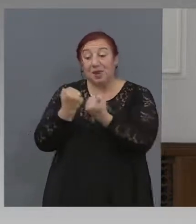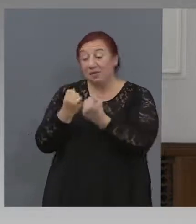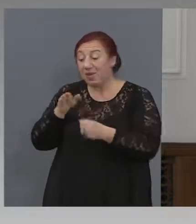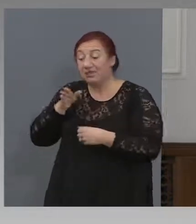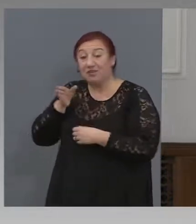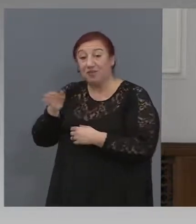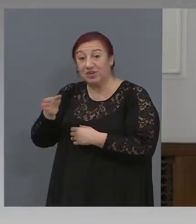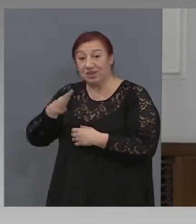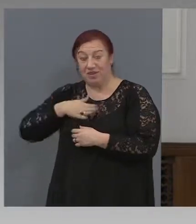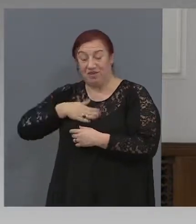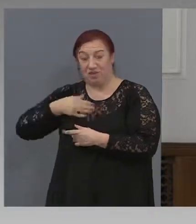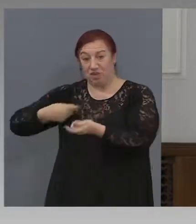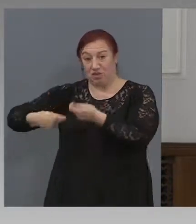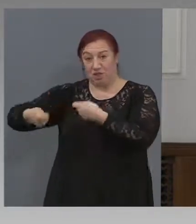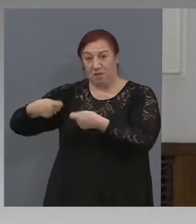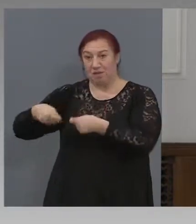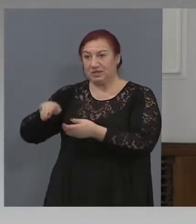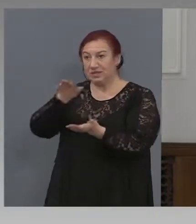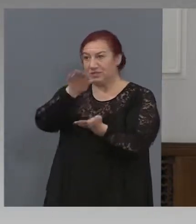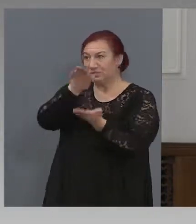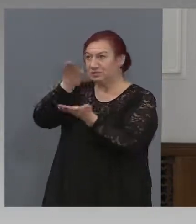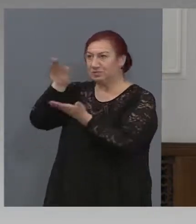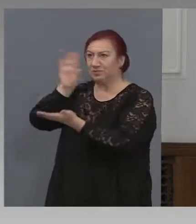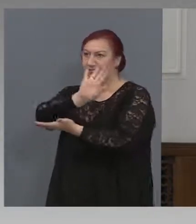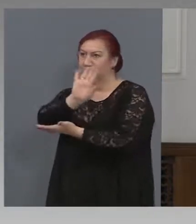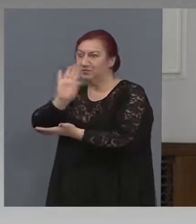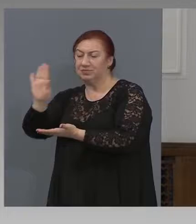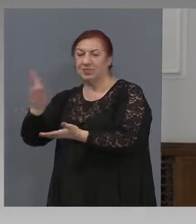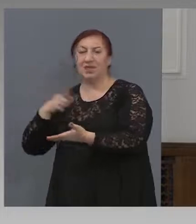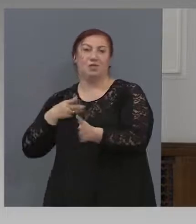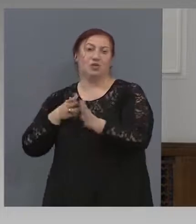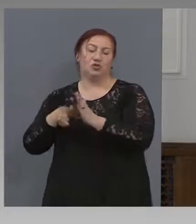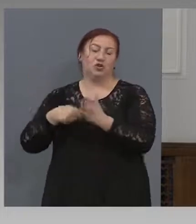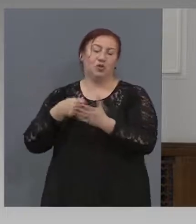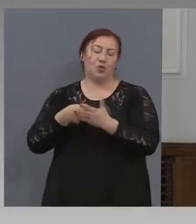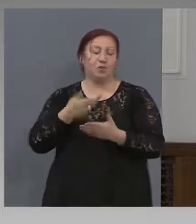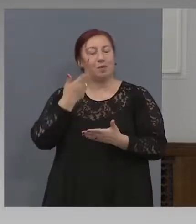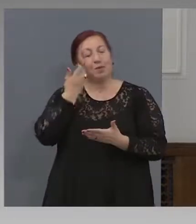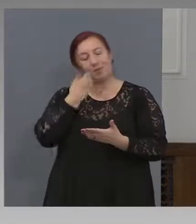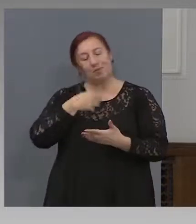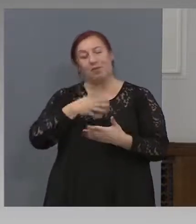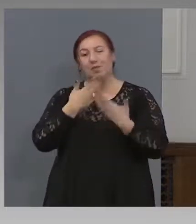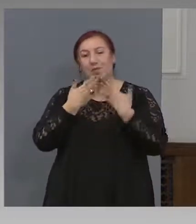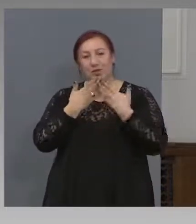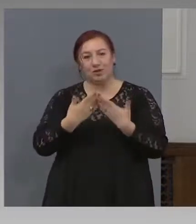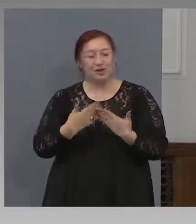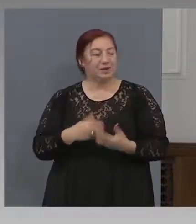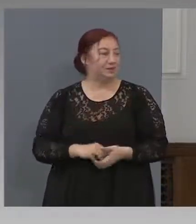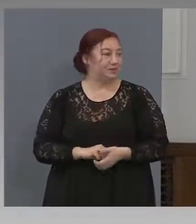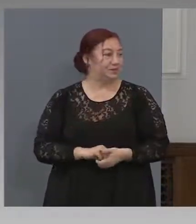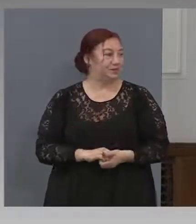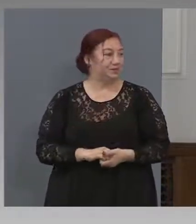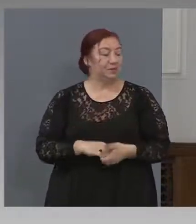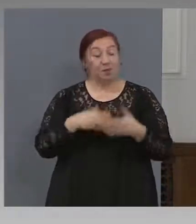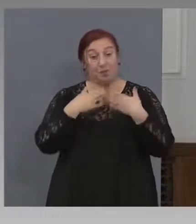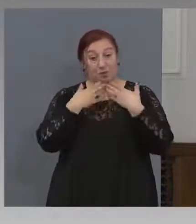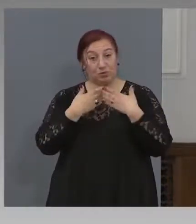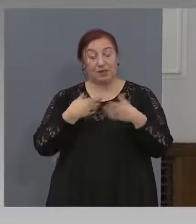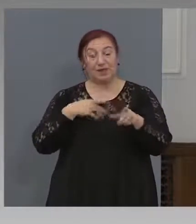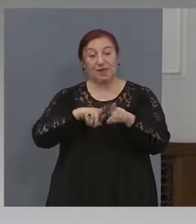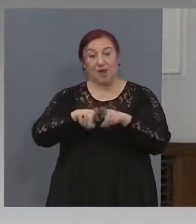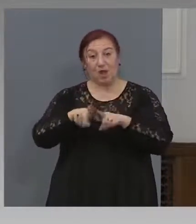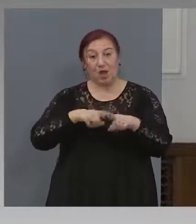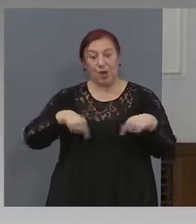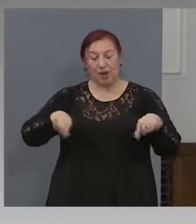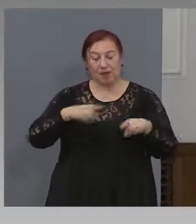в търговските обекти и да бъдем от полза на обществото. Благодаря. И аз благодаря на колегите за подкрепата.